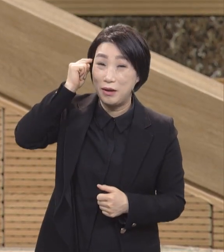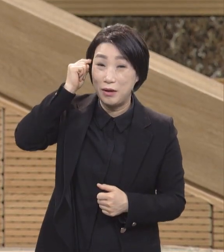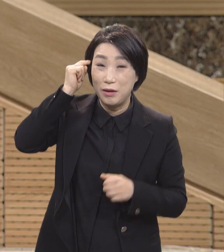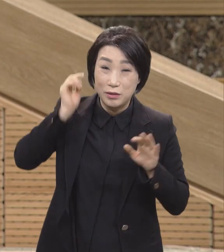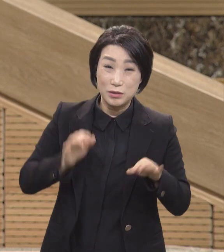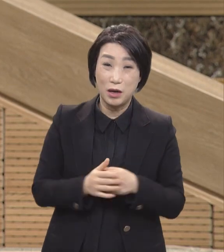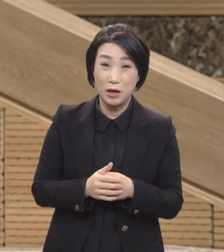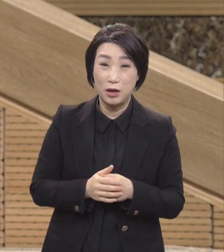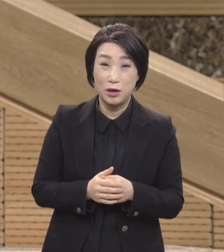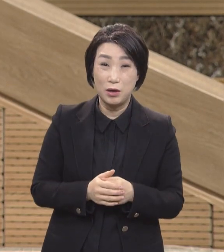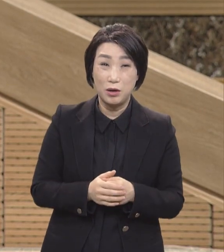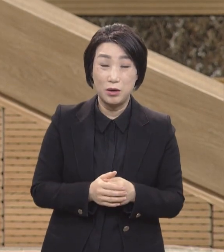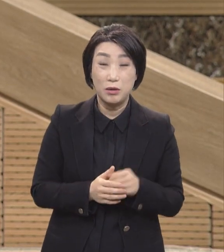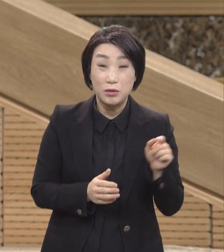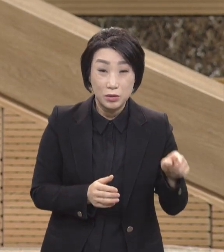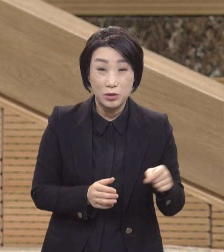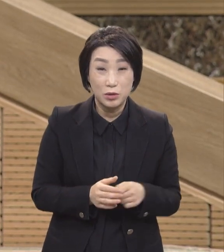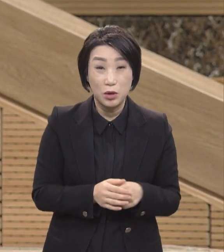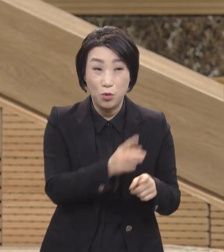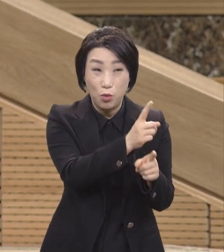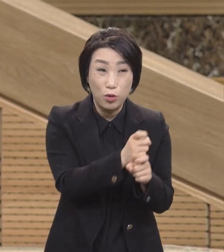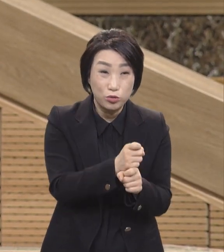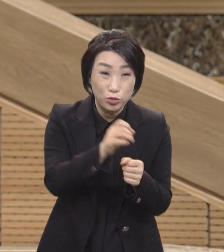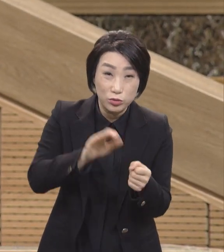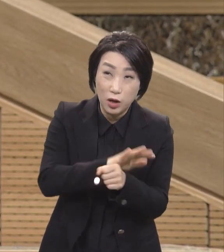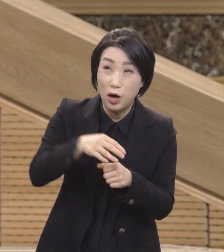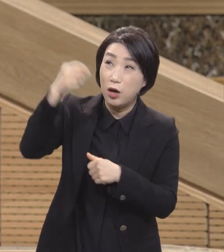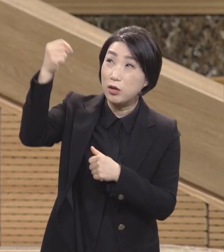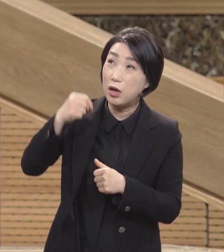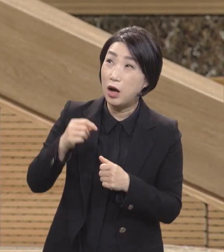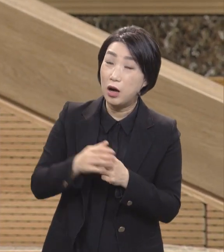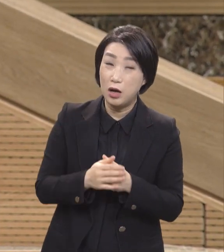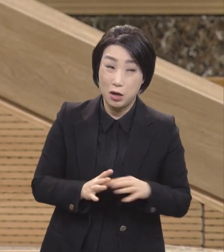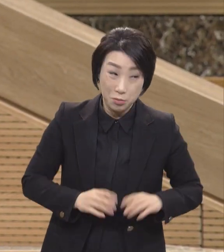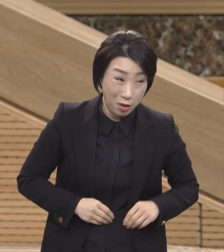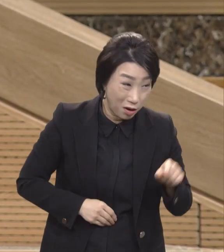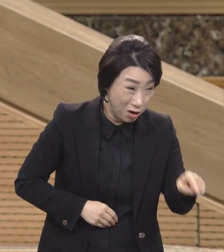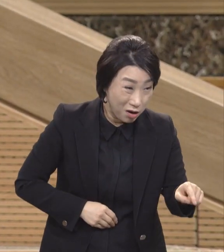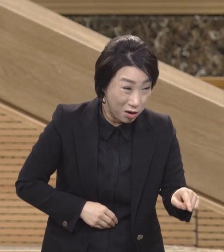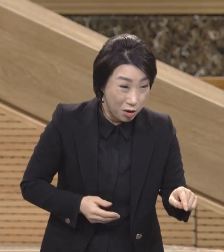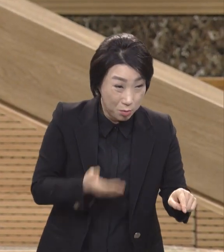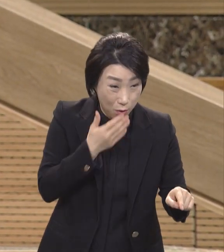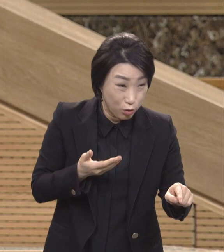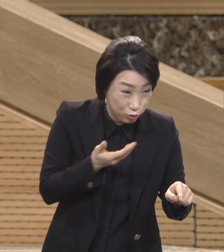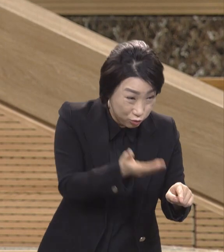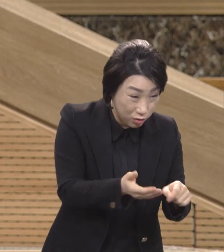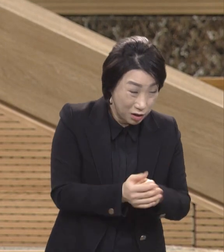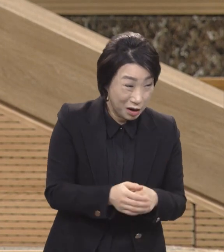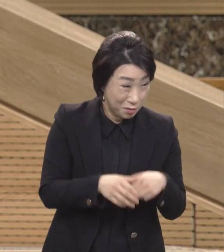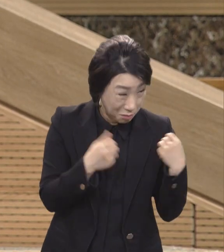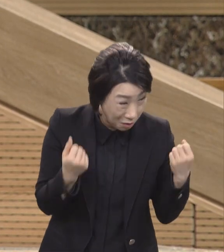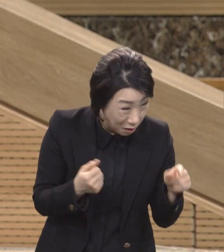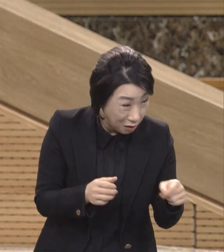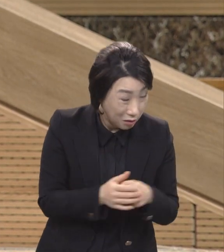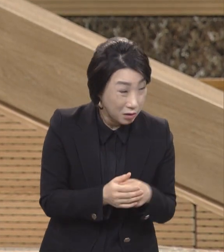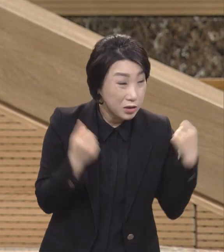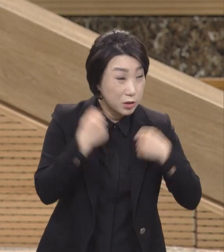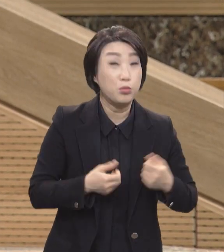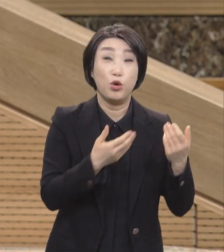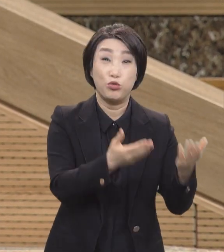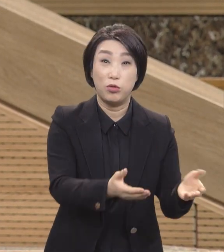아니 원수를 사랑하라, 트림은 매겨라, 벗었으면